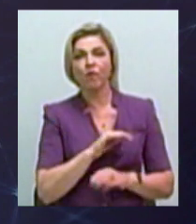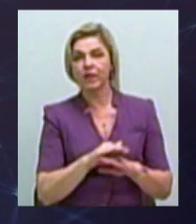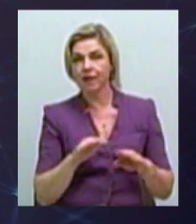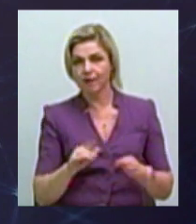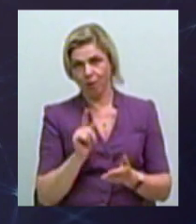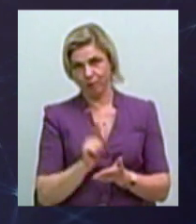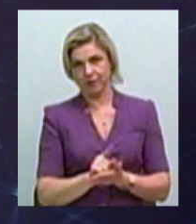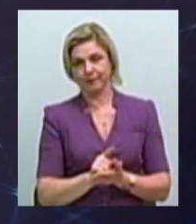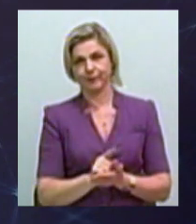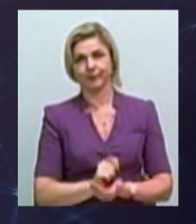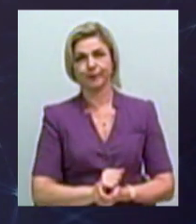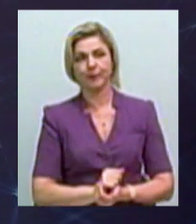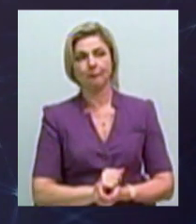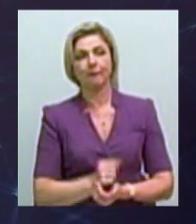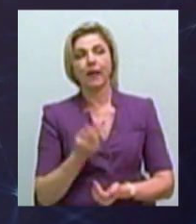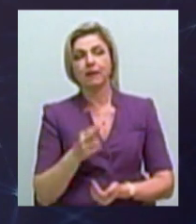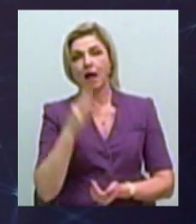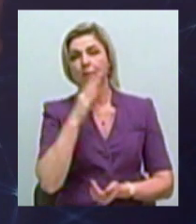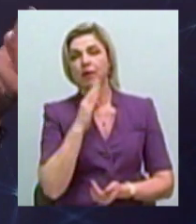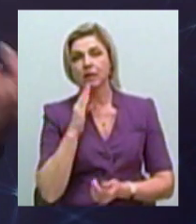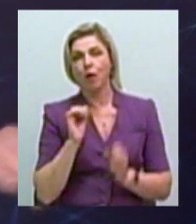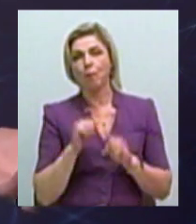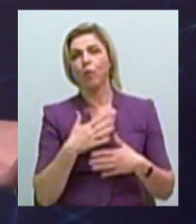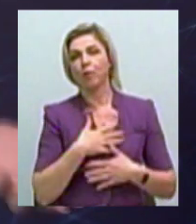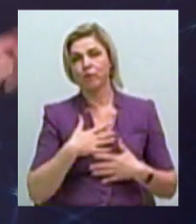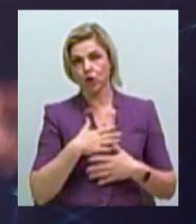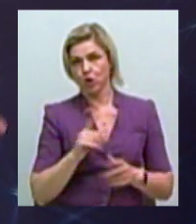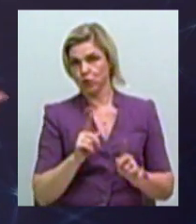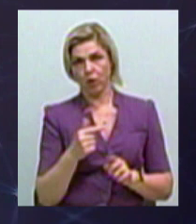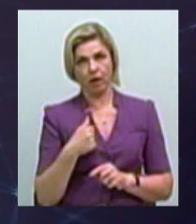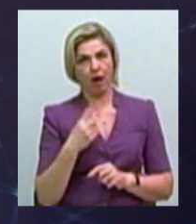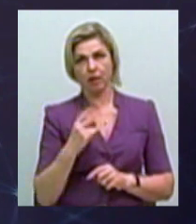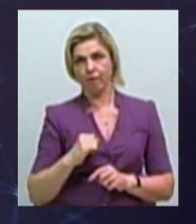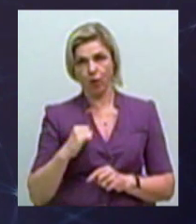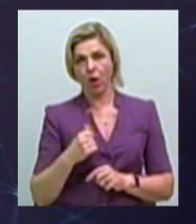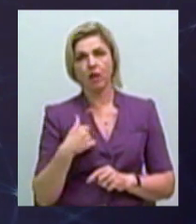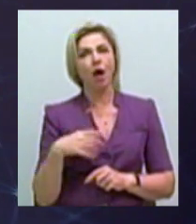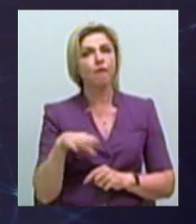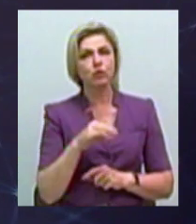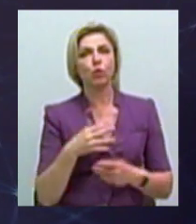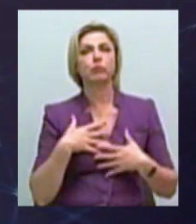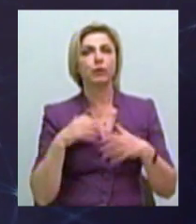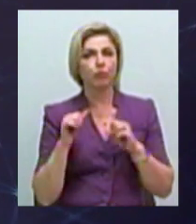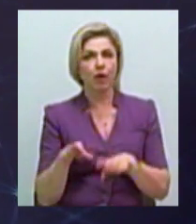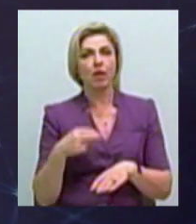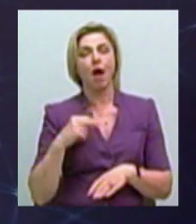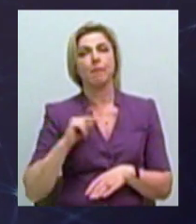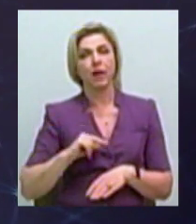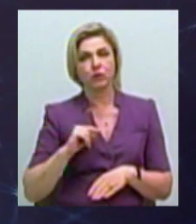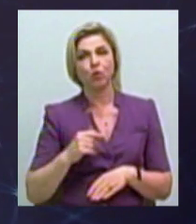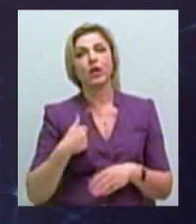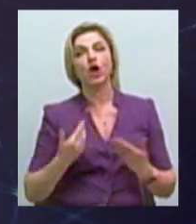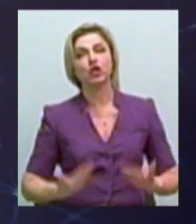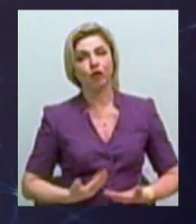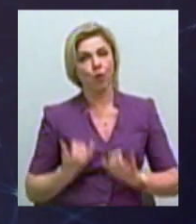для них такі батьки, звісно, можуть обуритися, я що, не виховую? Де я постійно, де я все для нього, де я працюю для нього, де я живу для нього. Але ж